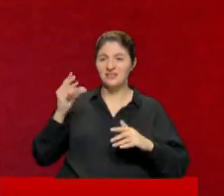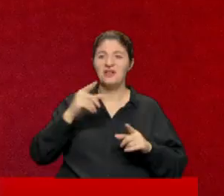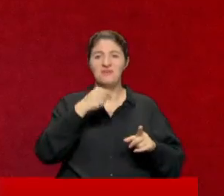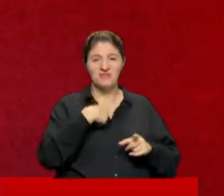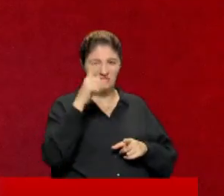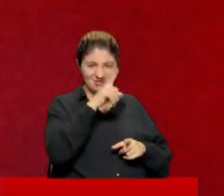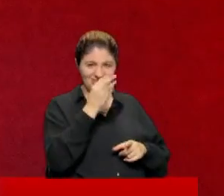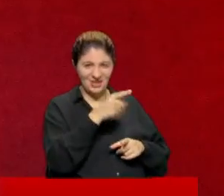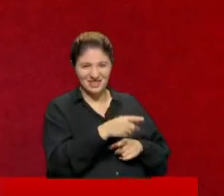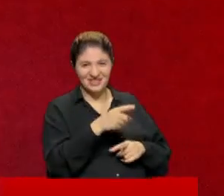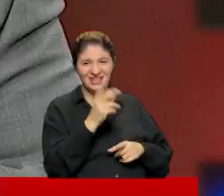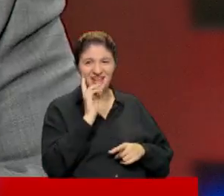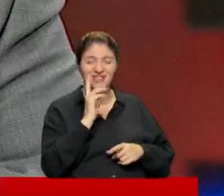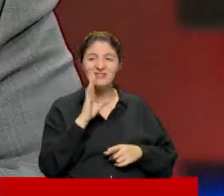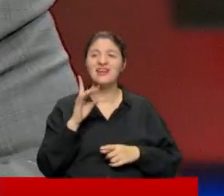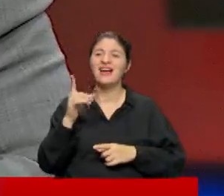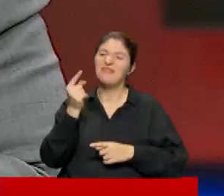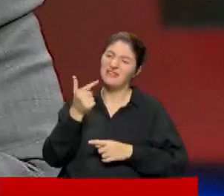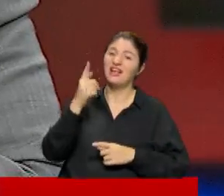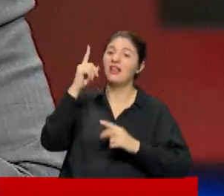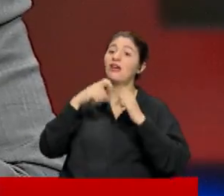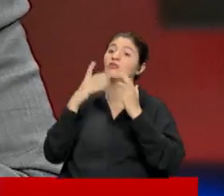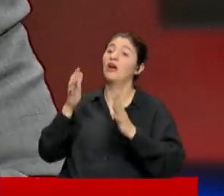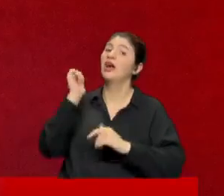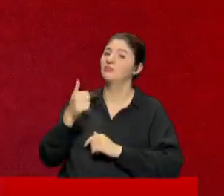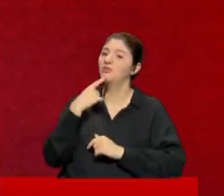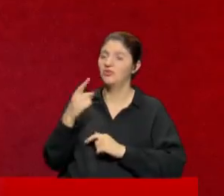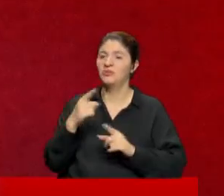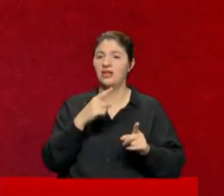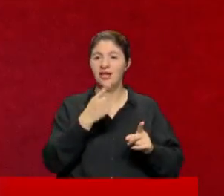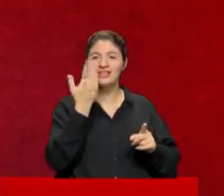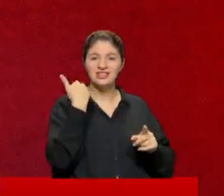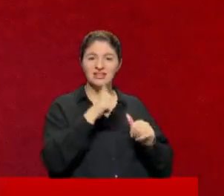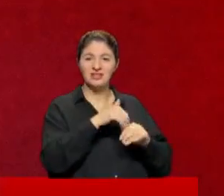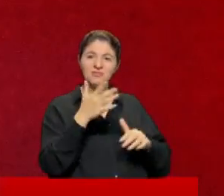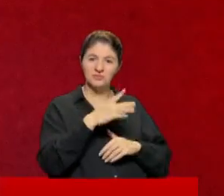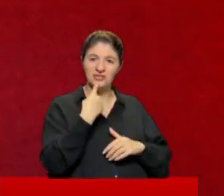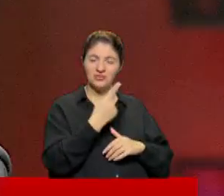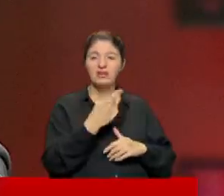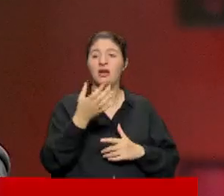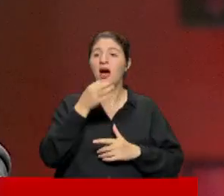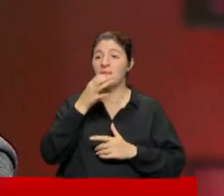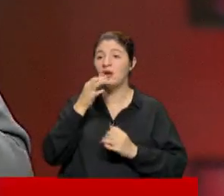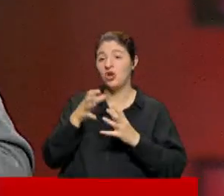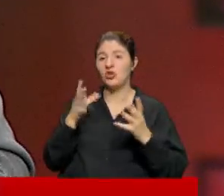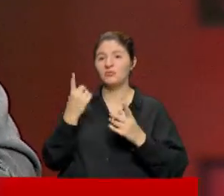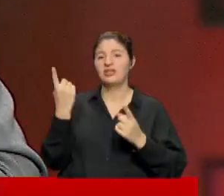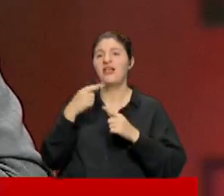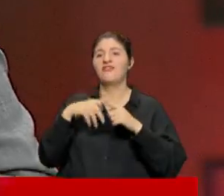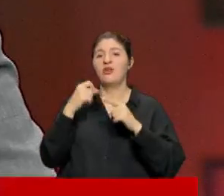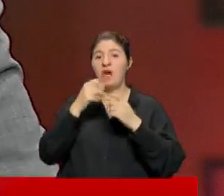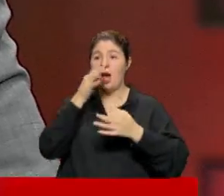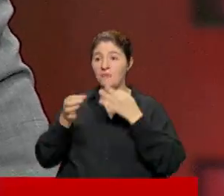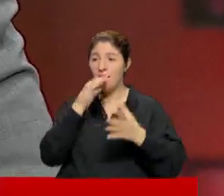yaratı kısmen ama Allah razı olsun tabii her zamen demiştiniz geçen yayınımızda Tabii haberleri yoğun bir şekilde Fox TV